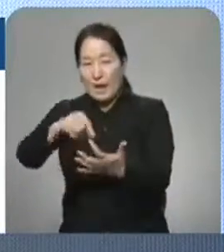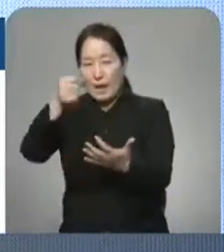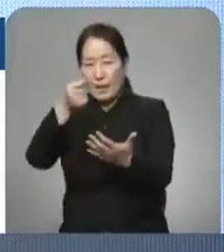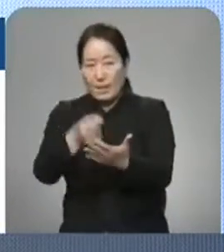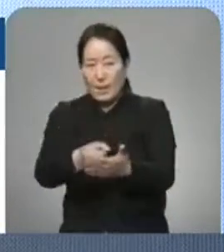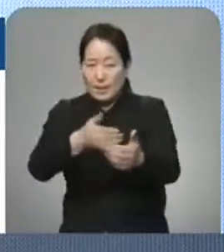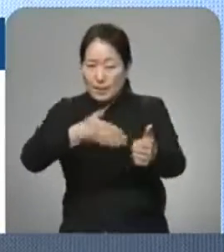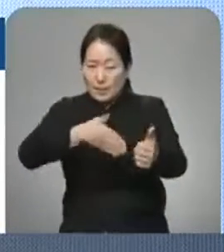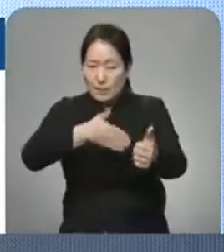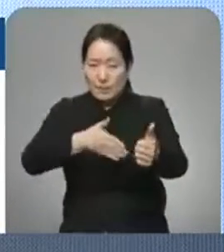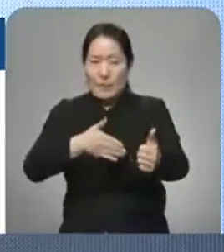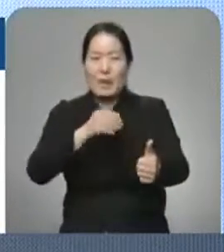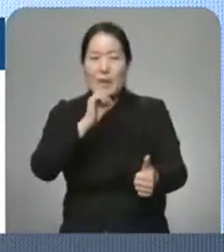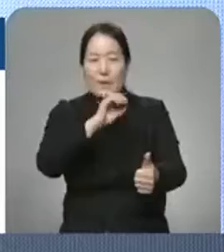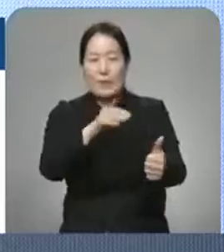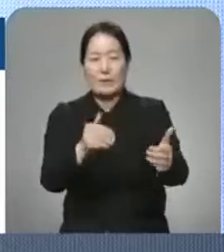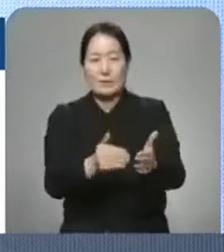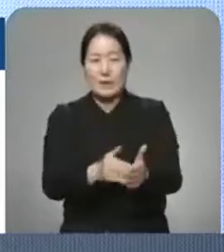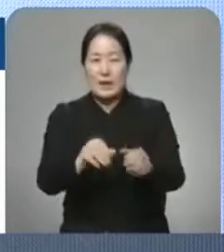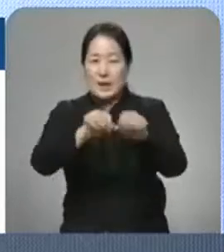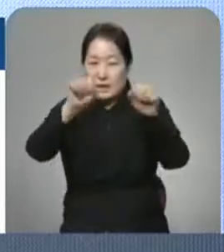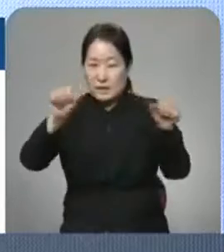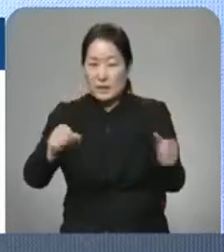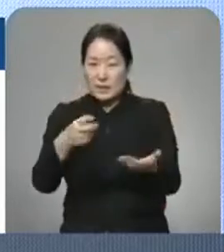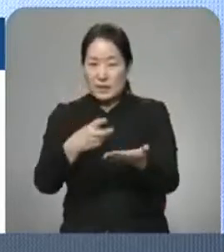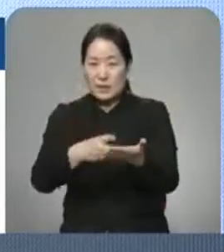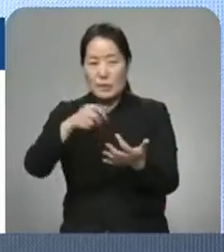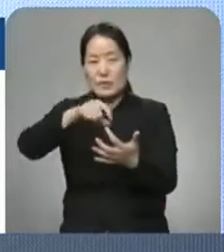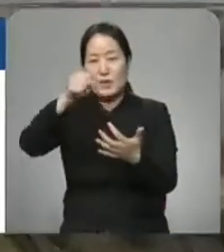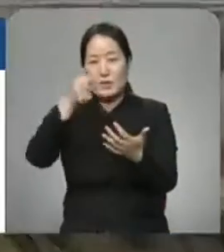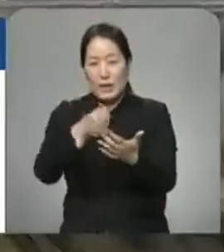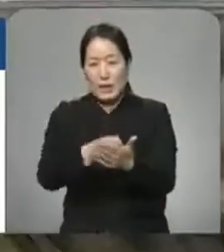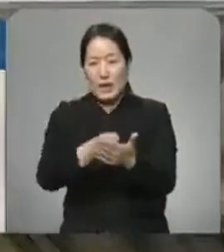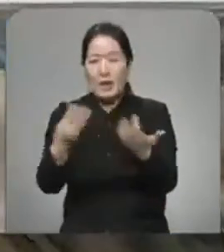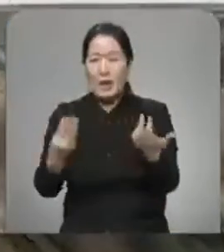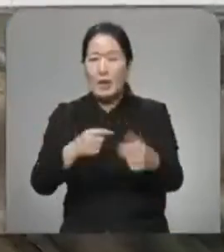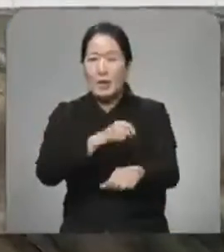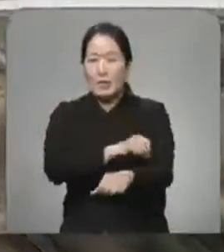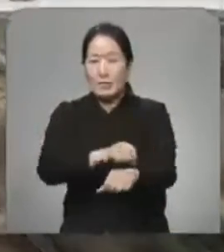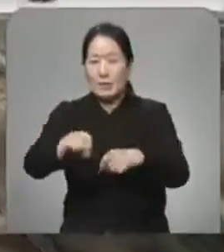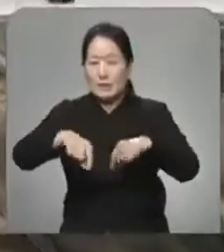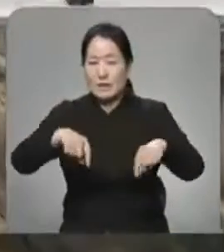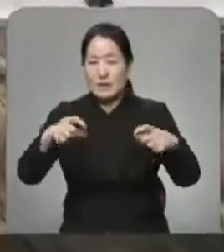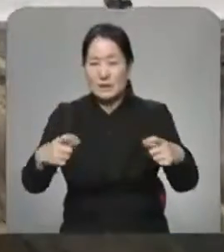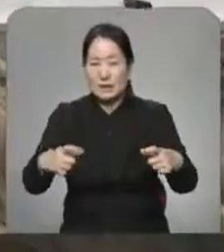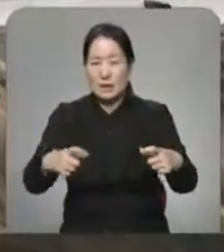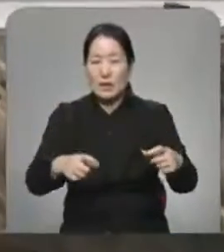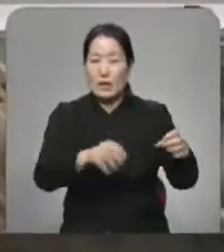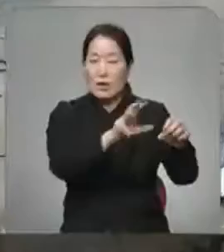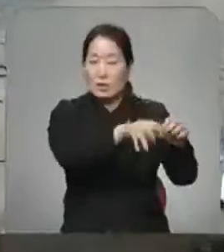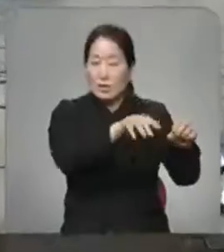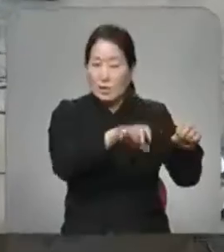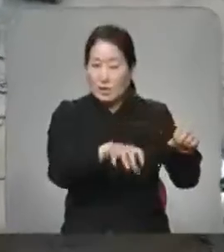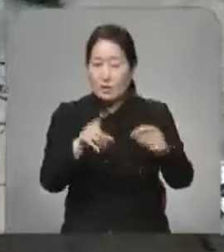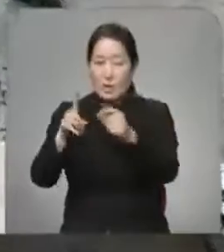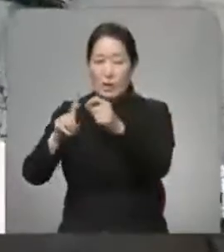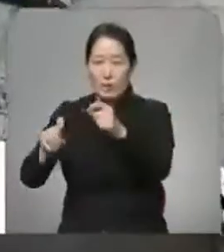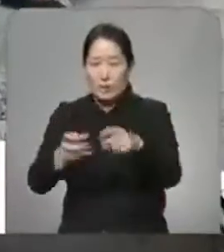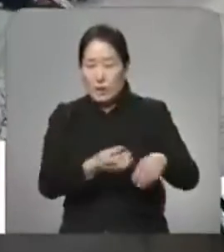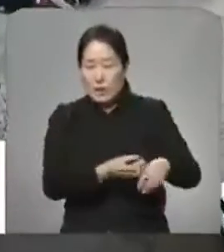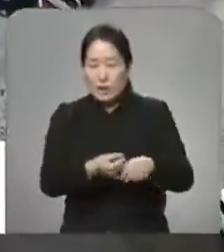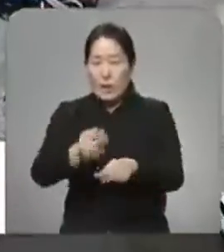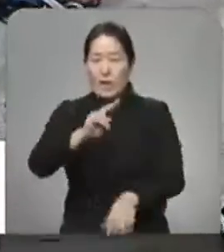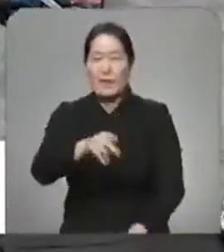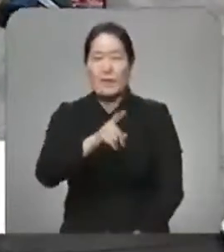말씀드렸습니다. 시스템과 제도로 채택한 것이 강원특별자치도가 되겠습니다. 철원에서 고성까지